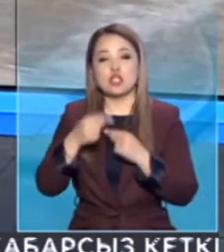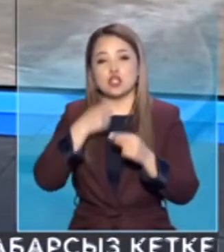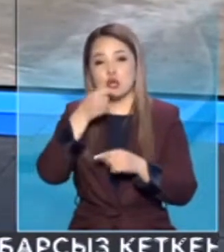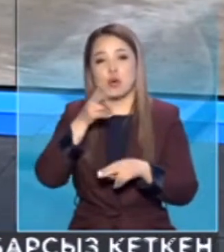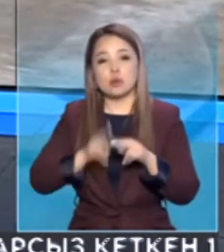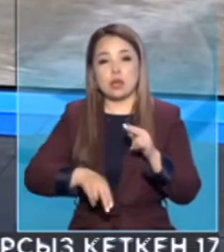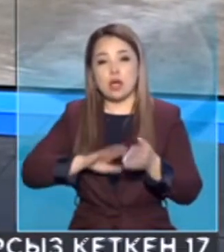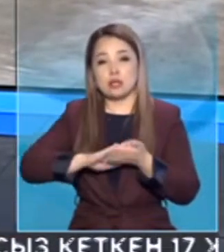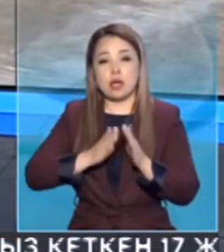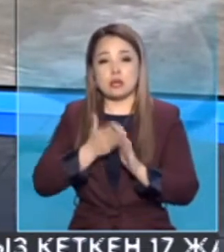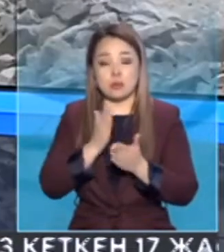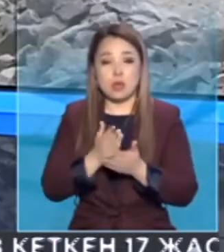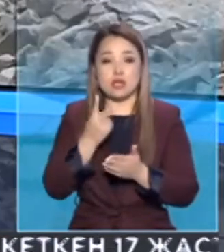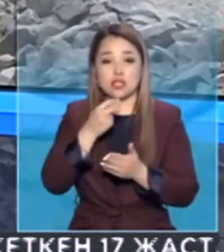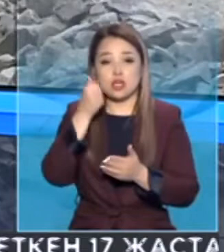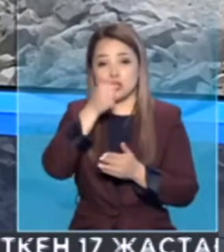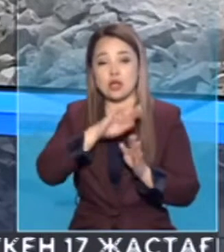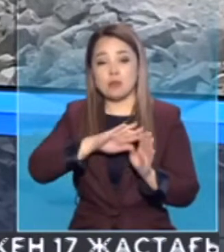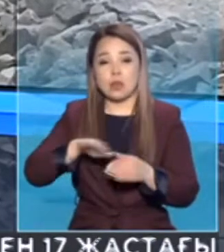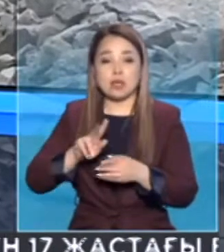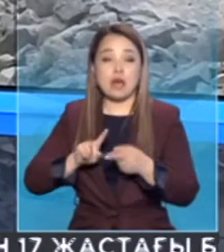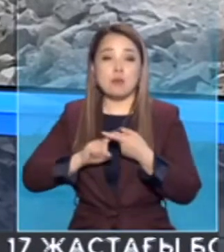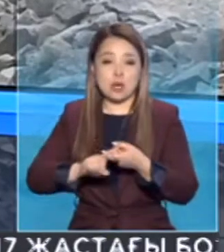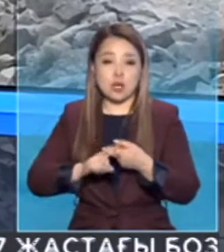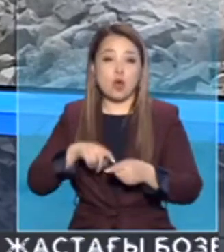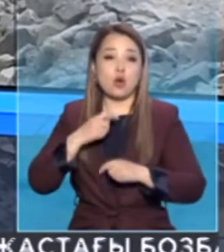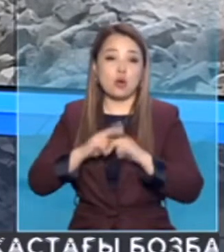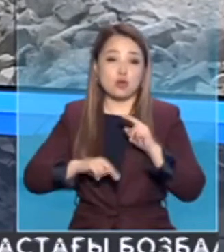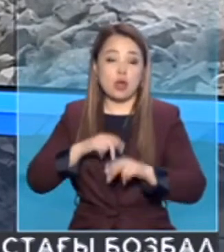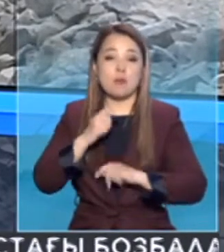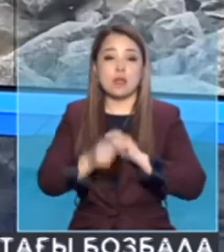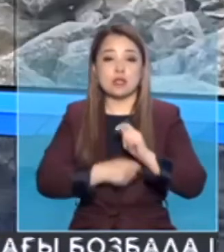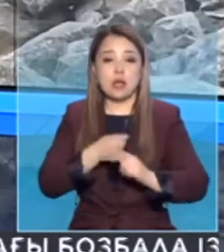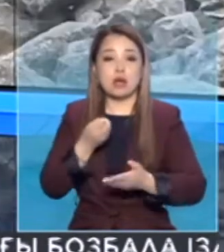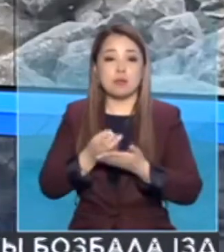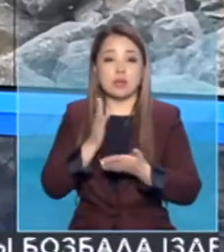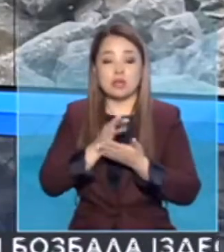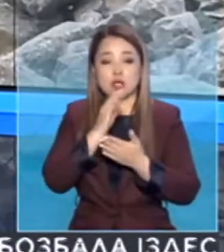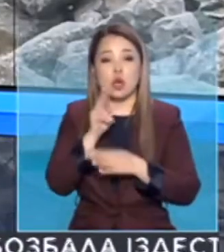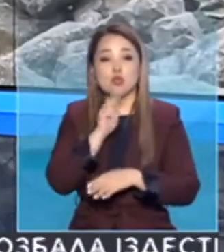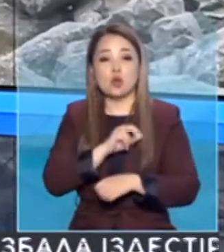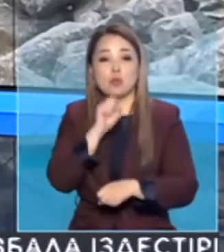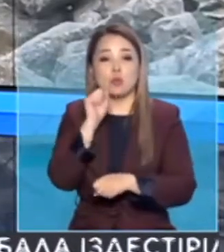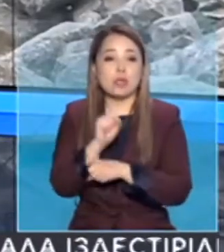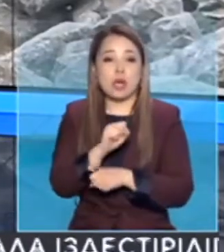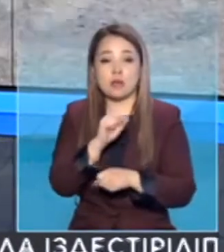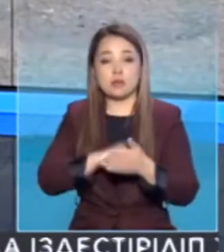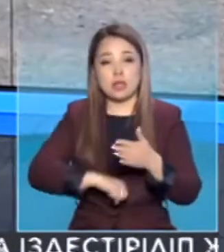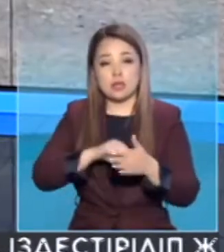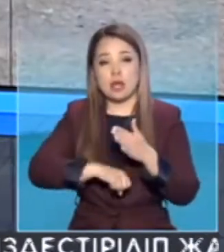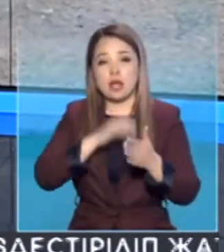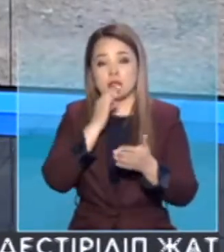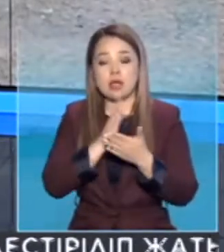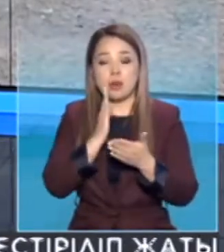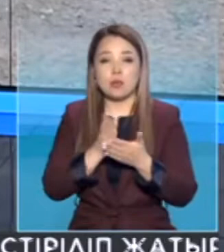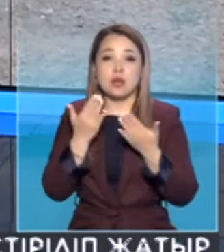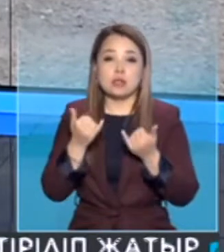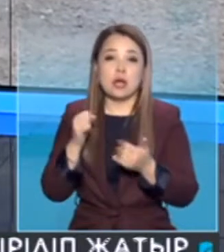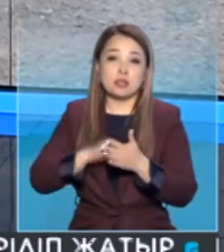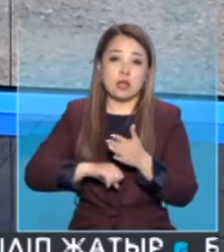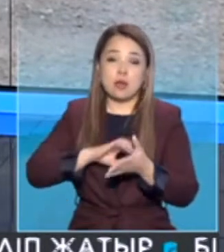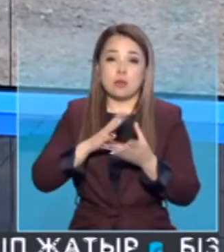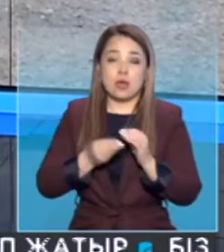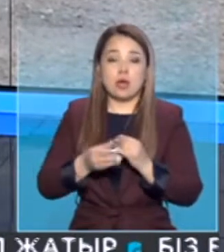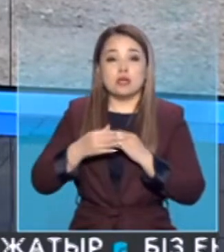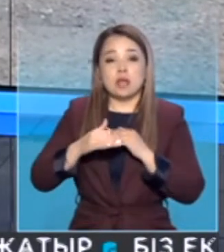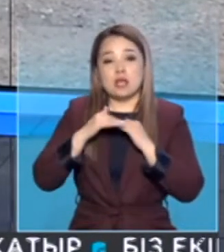бітуі тиіс. Алайда 2 жыл пандемия кейін құрылыс материалдарының қымбаттауы жұмыстың тұралап қалуына әкеп соққан. Салдарына жұрт